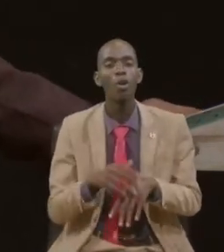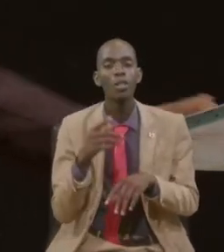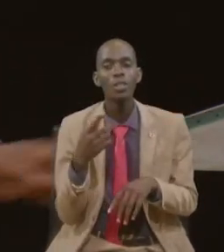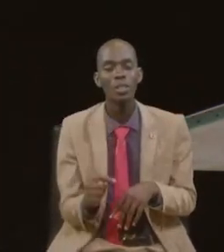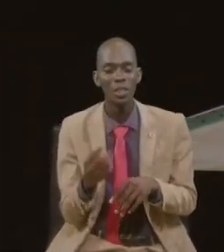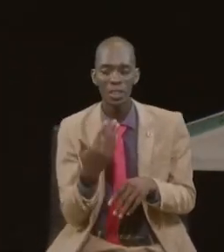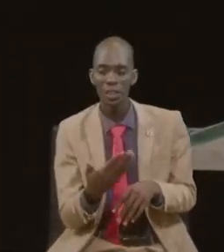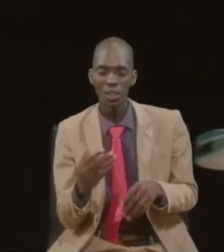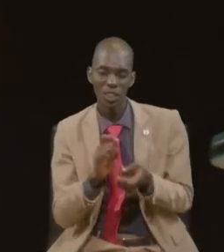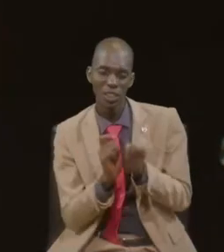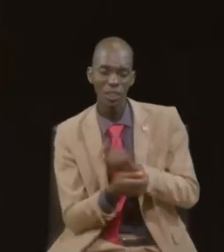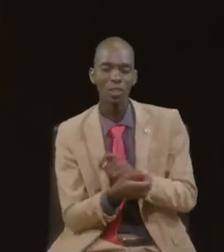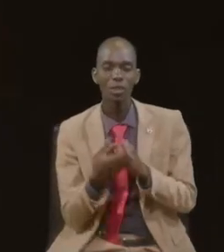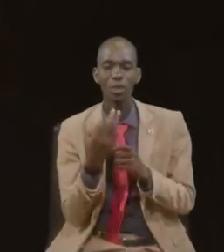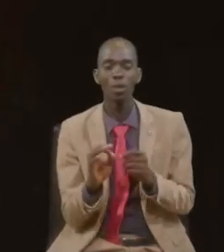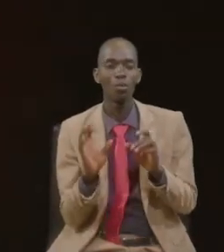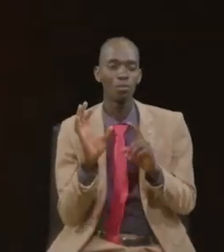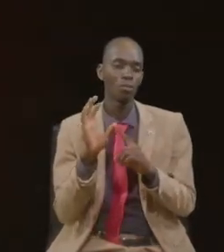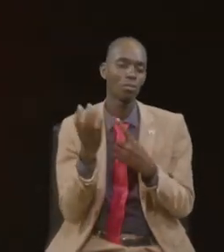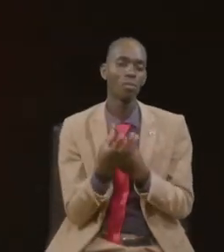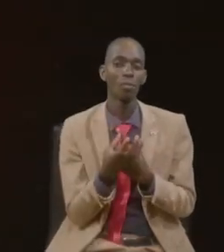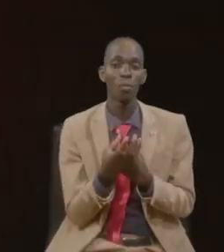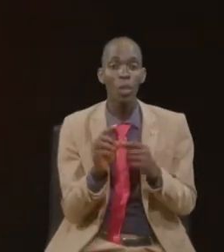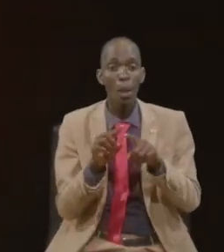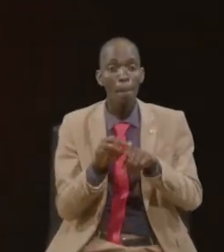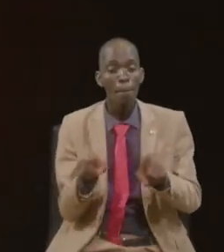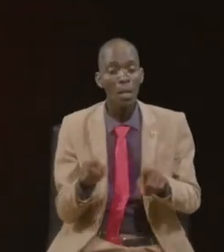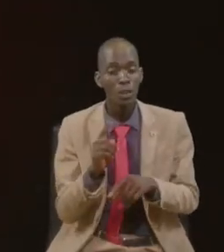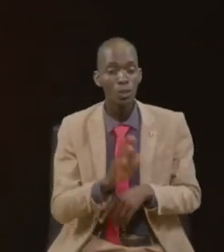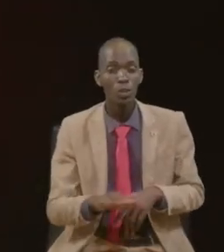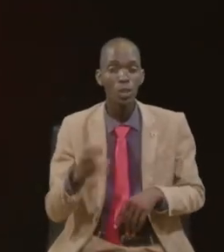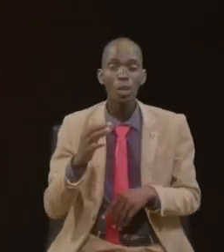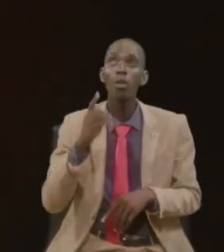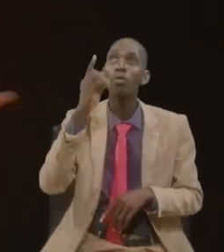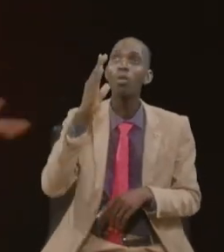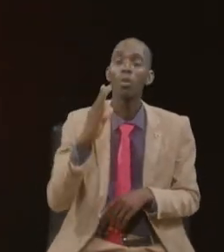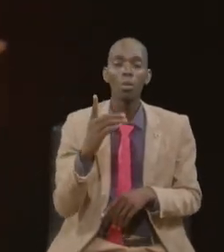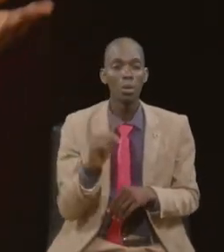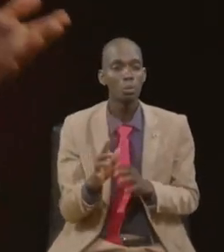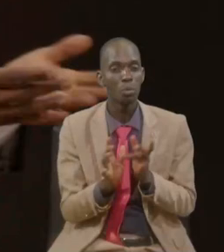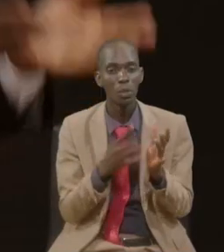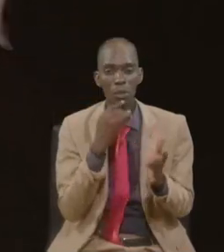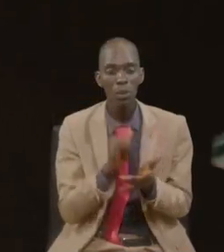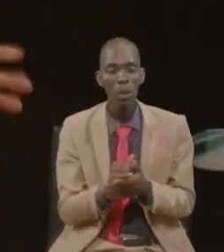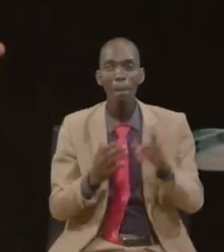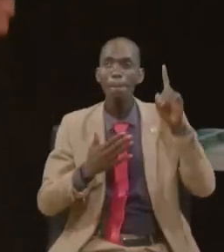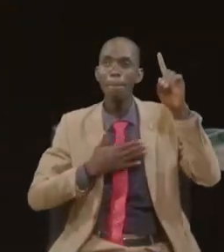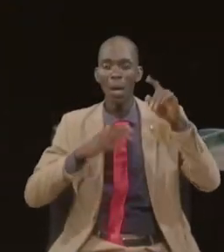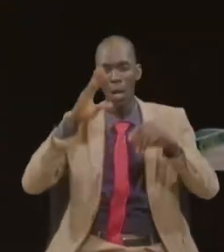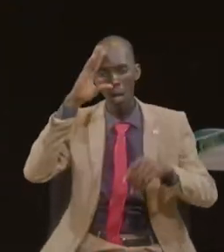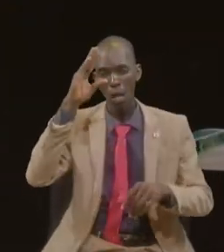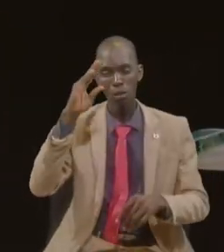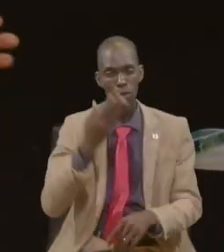dépend de la circonstance. Mais enfant de Dieu dit, mon fils, ma